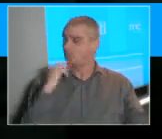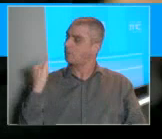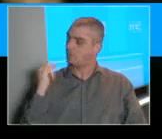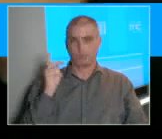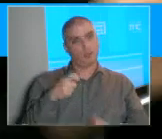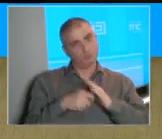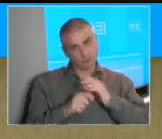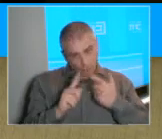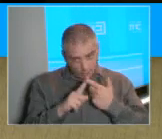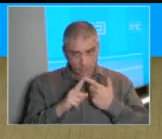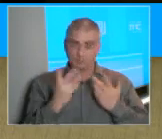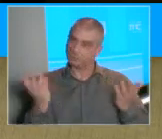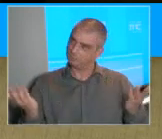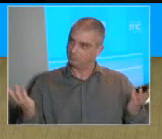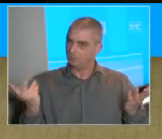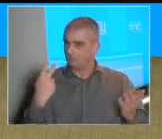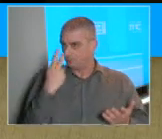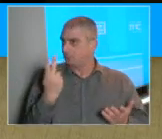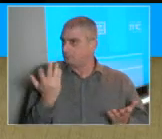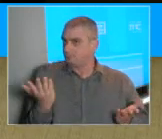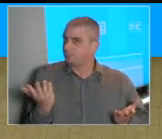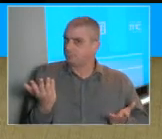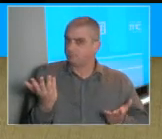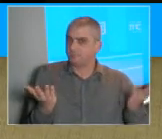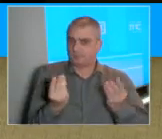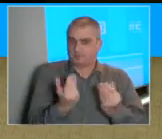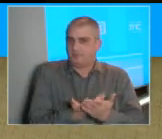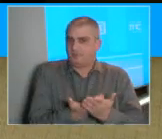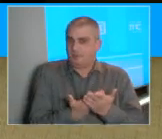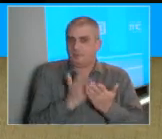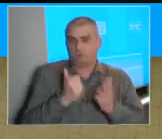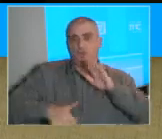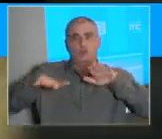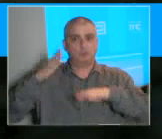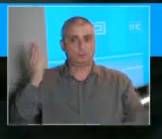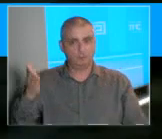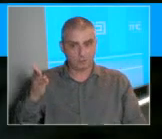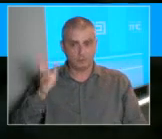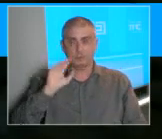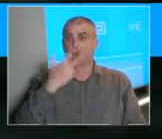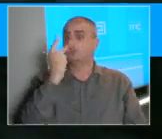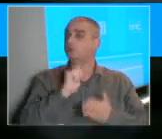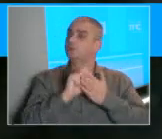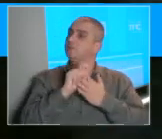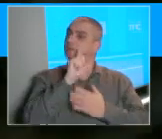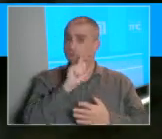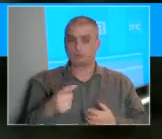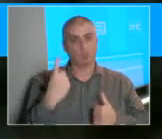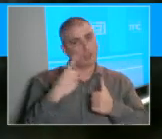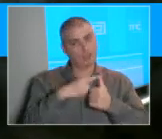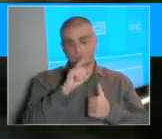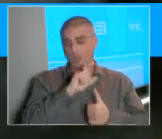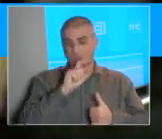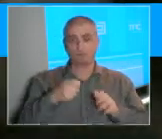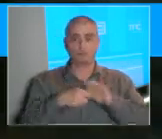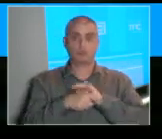מעט שוחד. נכון. ובואו נסתכל גם על הדברים נכון. כאיך שהם. יש ראש ממשלה. זה יש נכון. יש נגדו שלושה כתבי אישום. אחד מהם באשמת